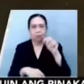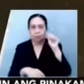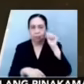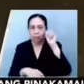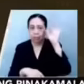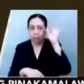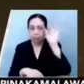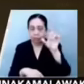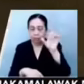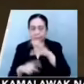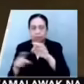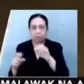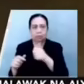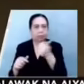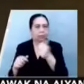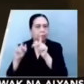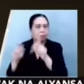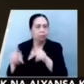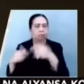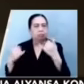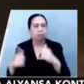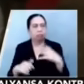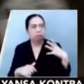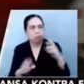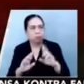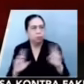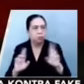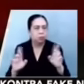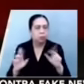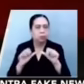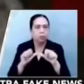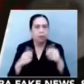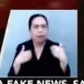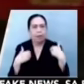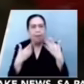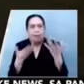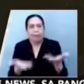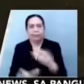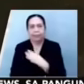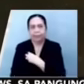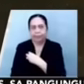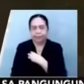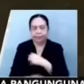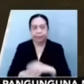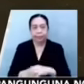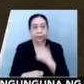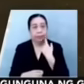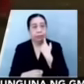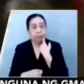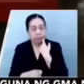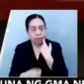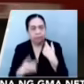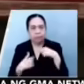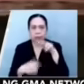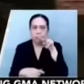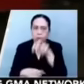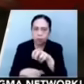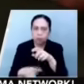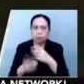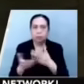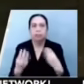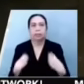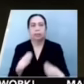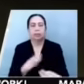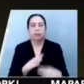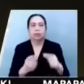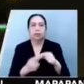mga miyembro ng Kingdom of Jesus Christ dahil sa patuloy na presensya ng kapulisan. Kanina nga, may naispatan tayo mga miyembro ng Special Weapons